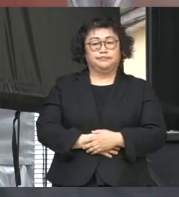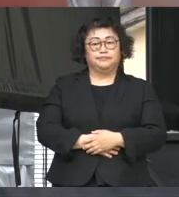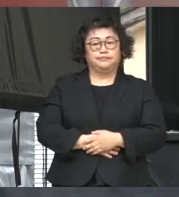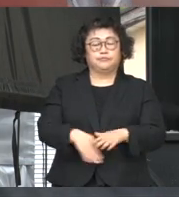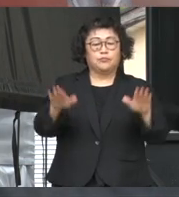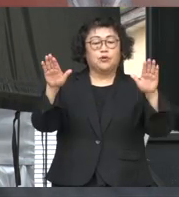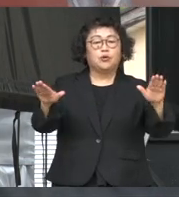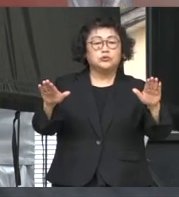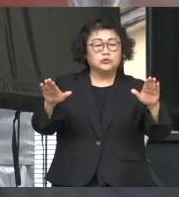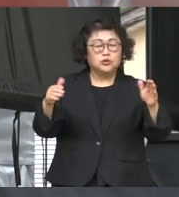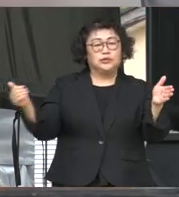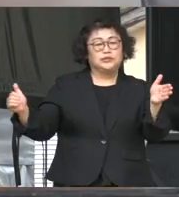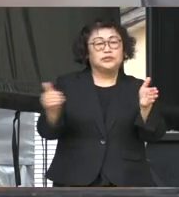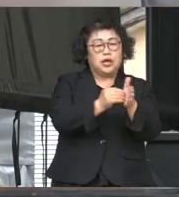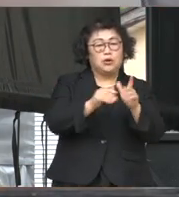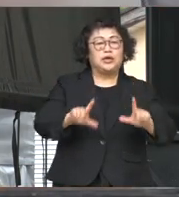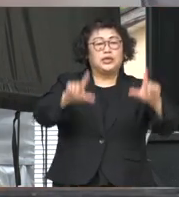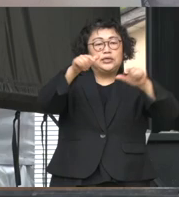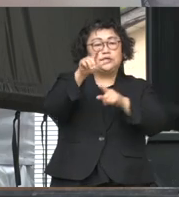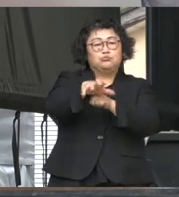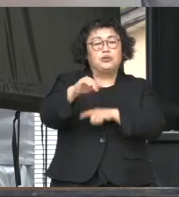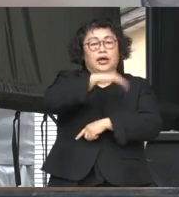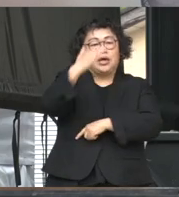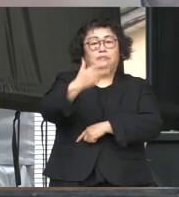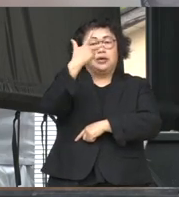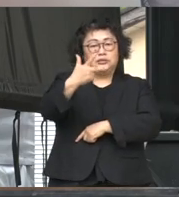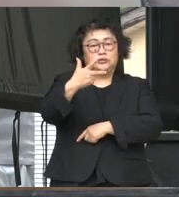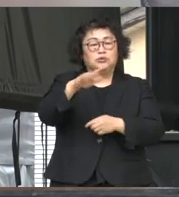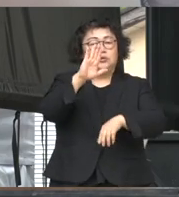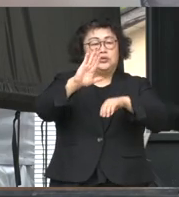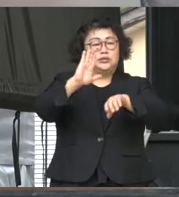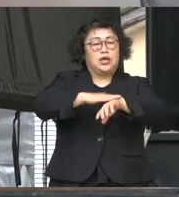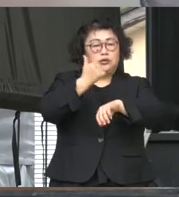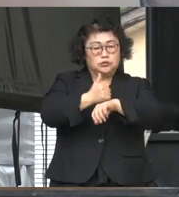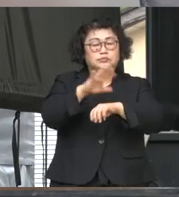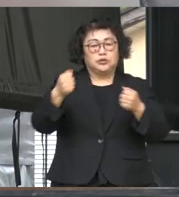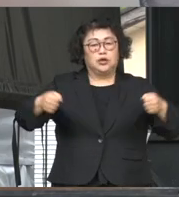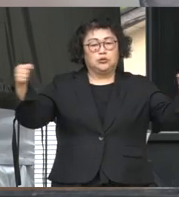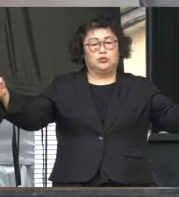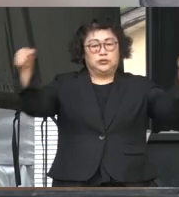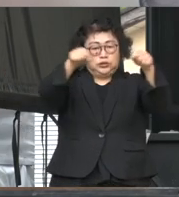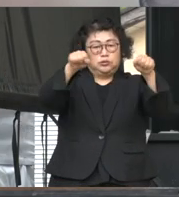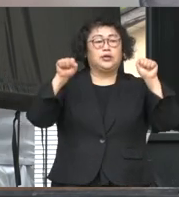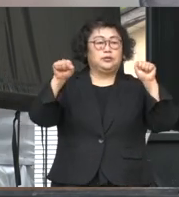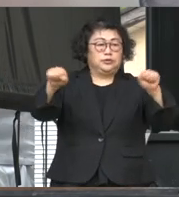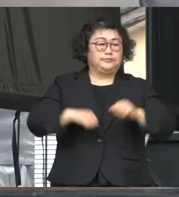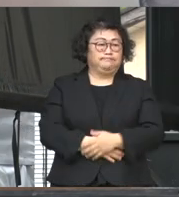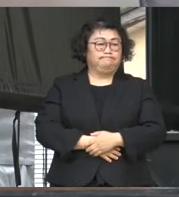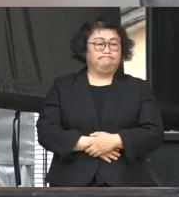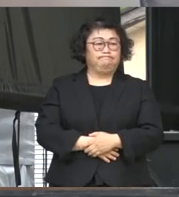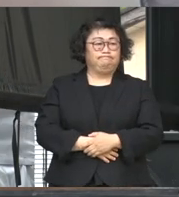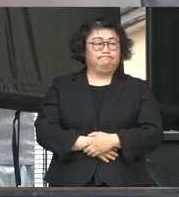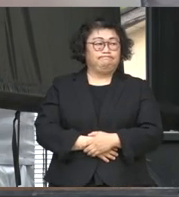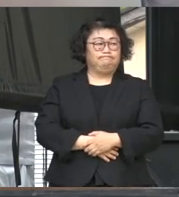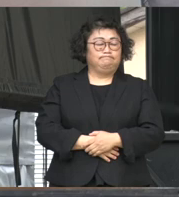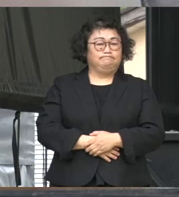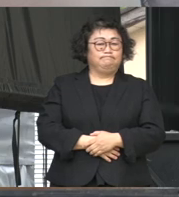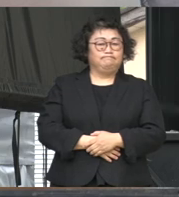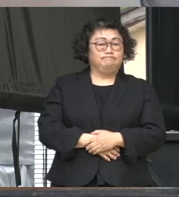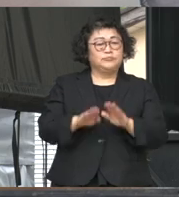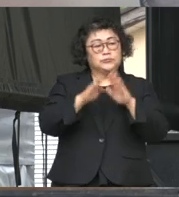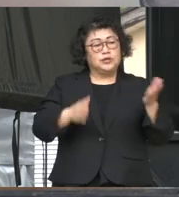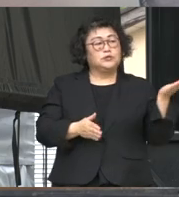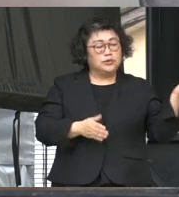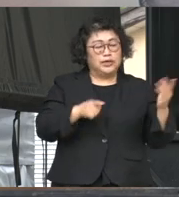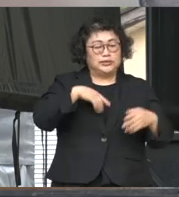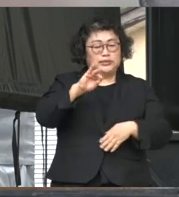本日の最後は東村山市の聖火ランナーの皆さんによるトーチキスです。ステージ上には